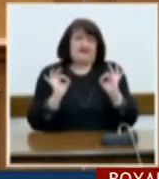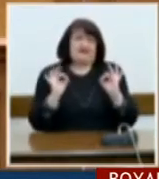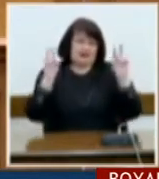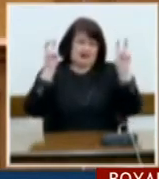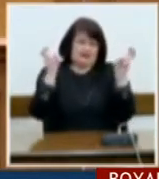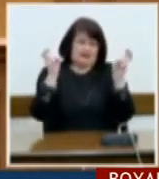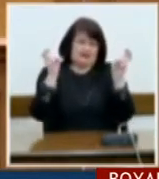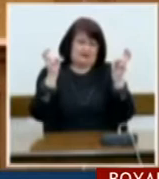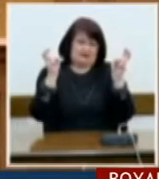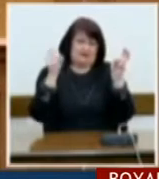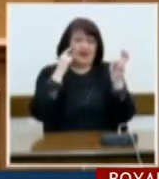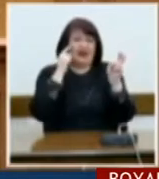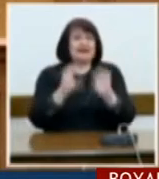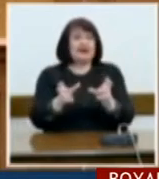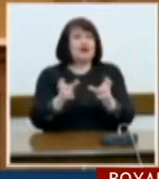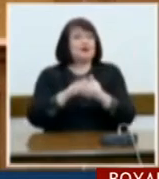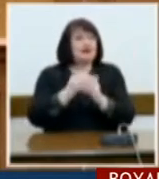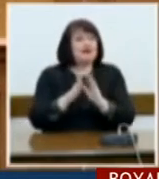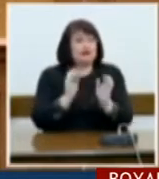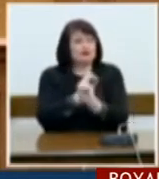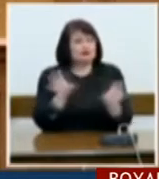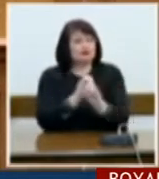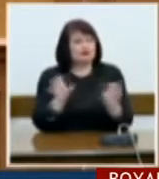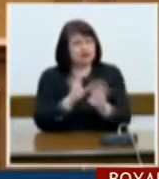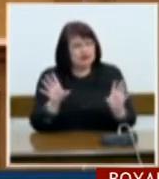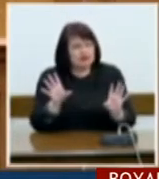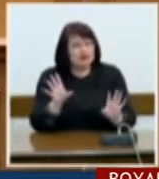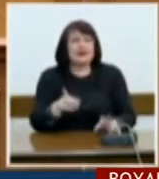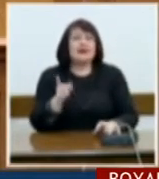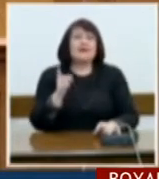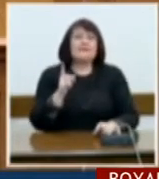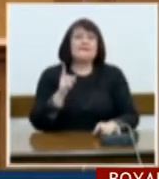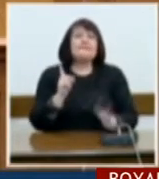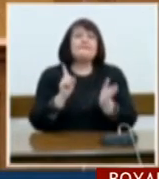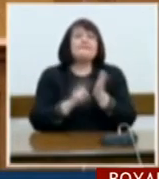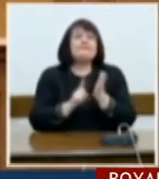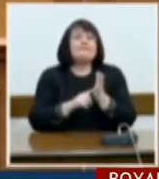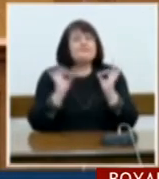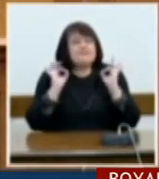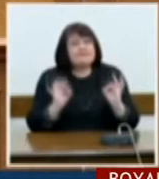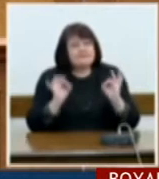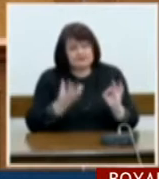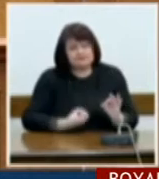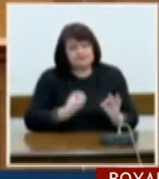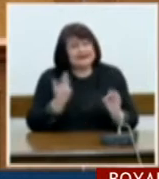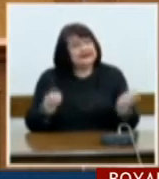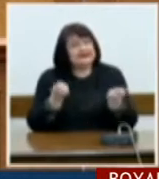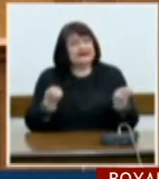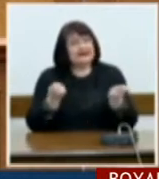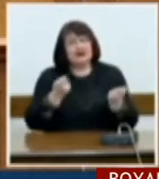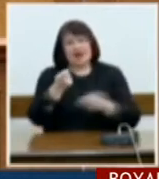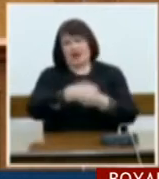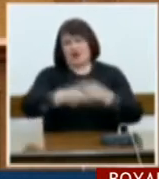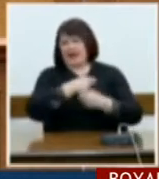πουλάει τηλεοπτικά, να μην έχουμε μια ακριβή αίσθηση της εικόνας στην αγορά. Πραγματικότητα